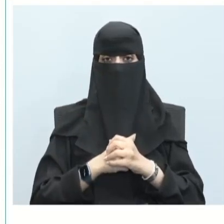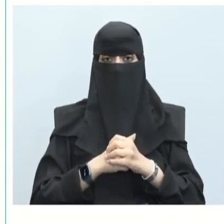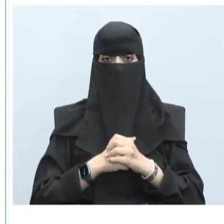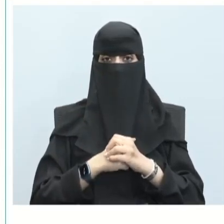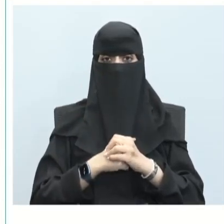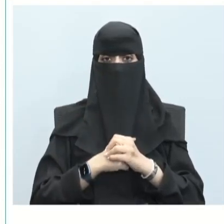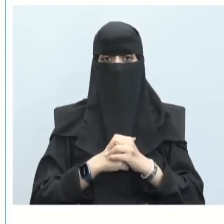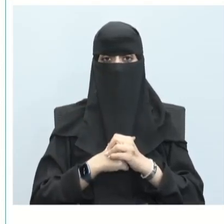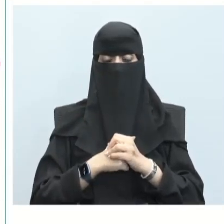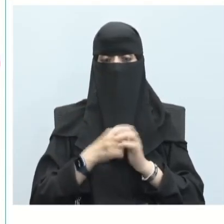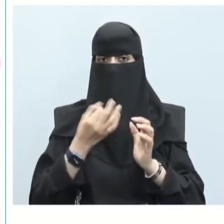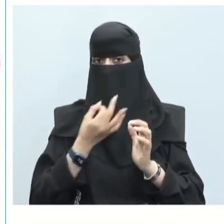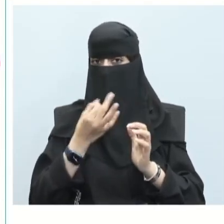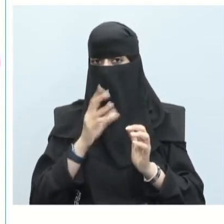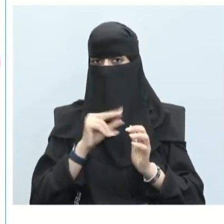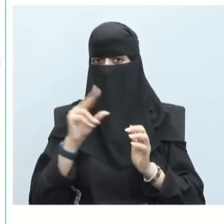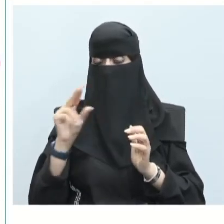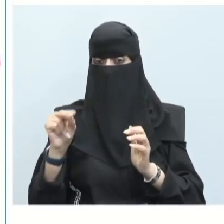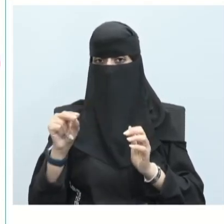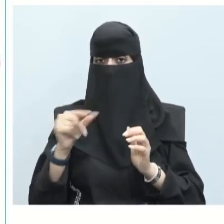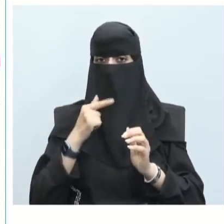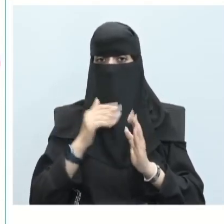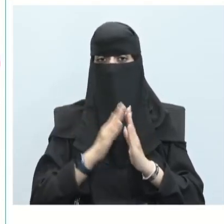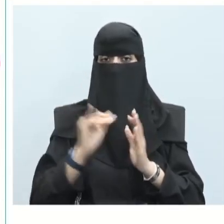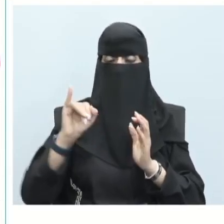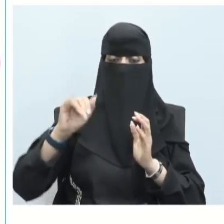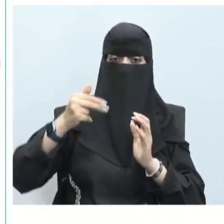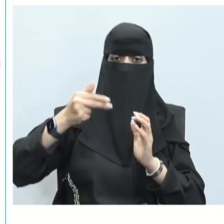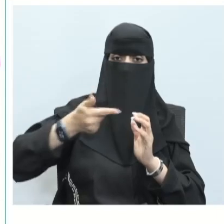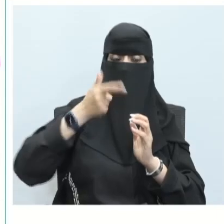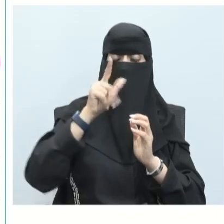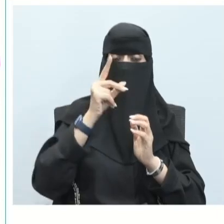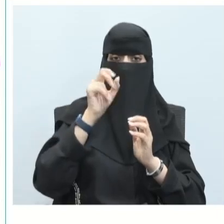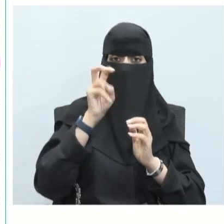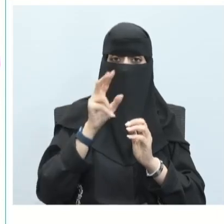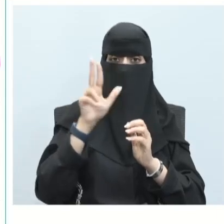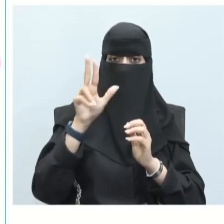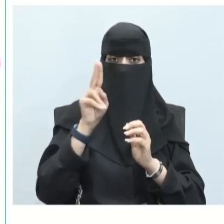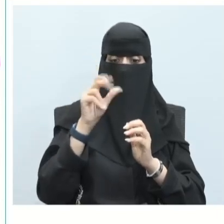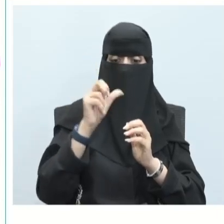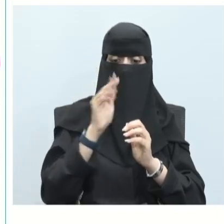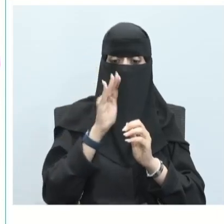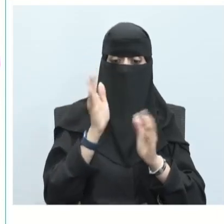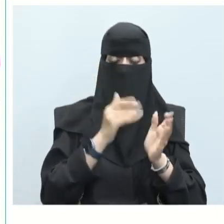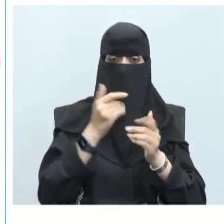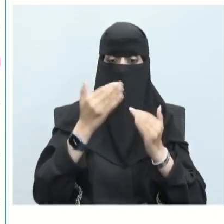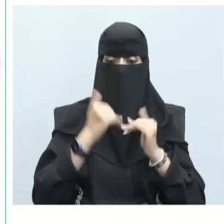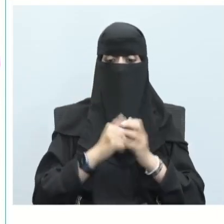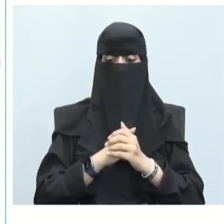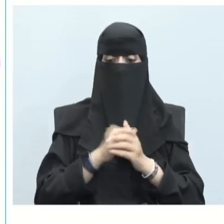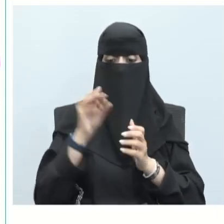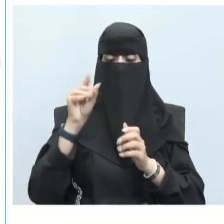تقدير نقول نفس ما سبق هو التوسل مغالطه التوسل بالعاطفه والشفقه الفقره التي